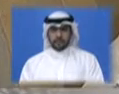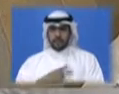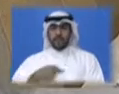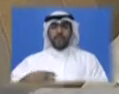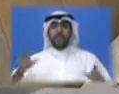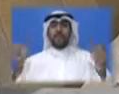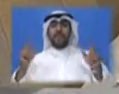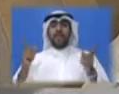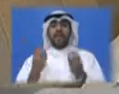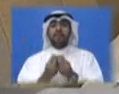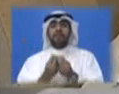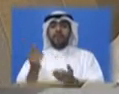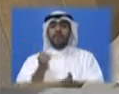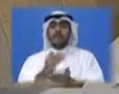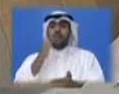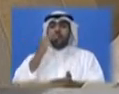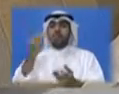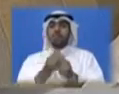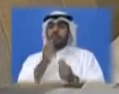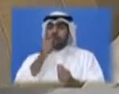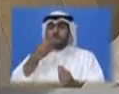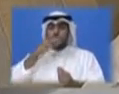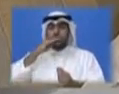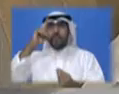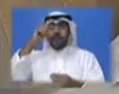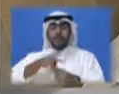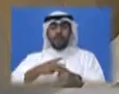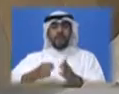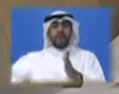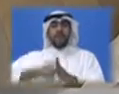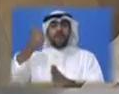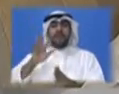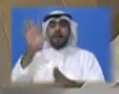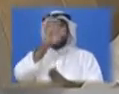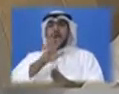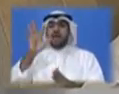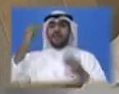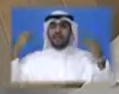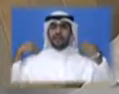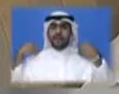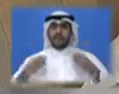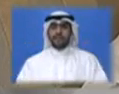وزير الإعلام ووزير الدولة لشؤون الشباب يشيد بإنجازات أبطال الكويت في دورة آسيا الرياضية.